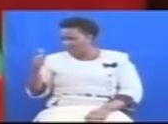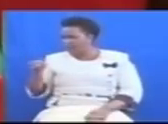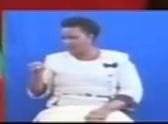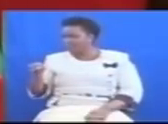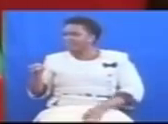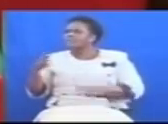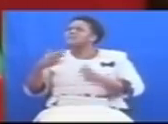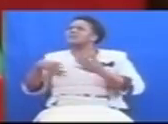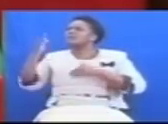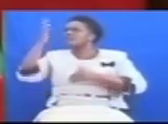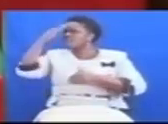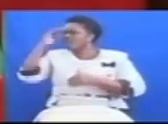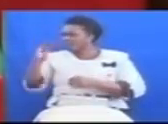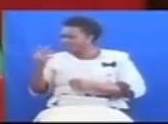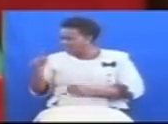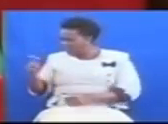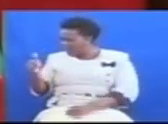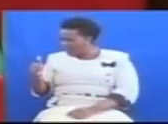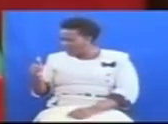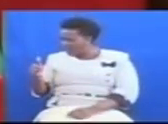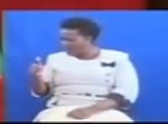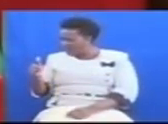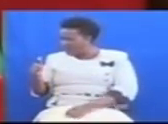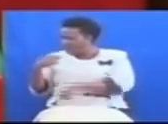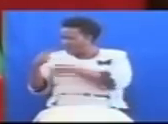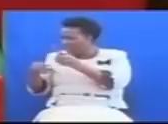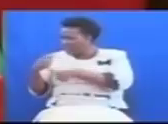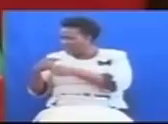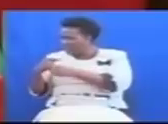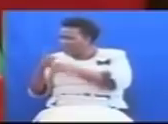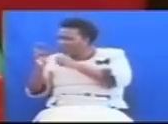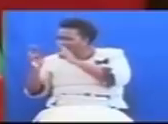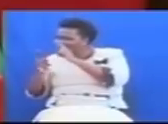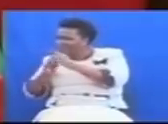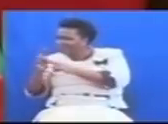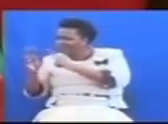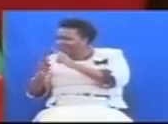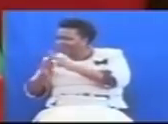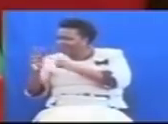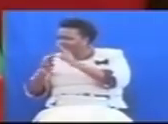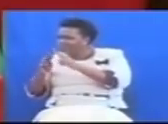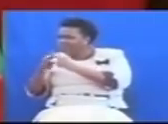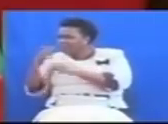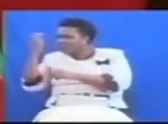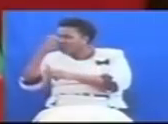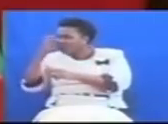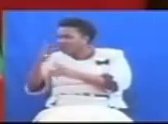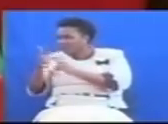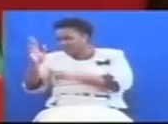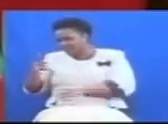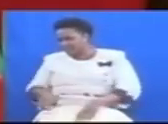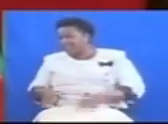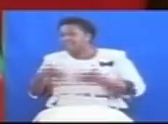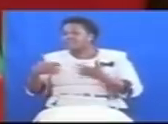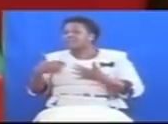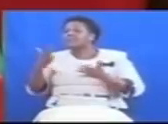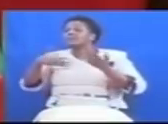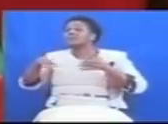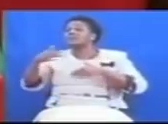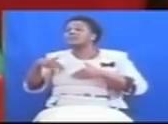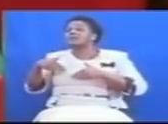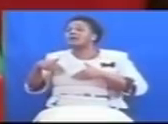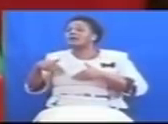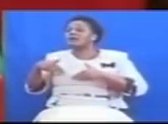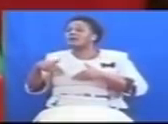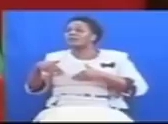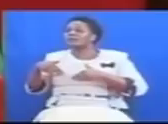4 ambazo wanasema bado zimo katika maandalizi ya kupata ufumbuzi, ni zipi za SMT na